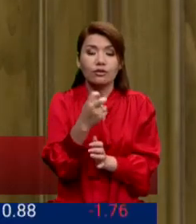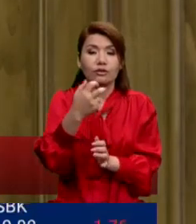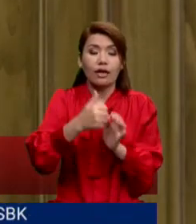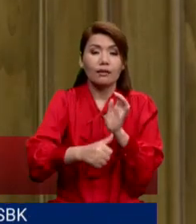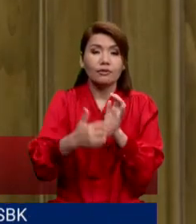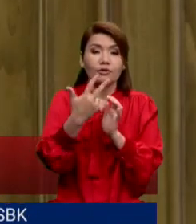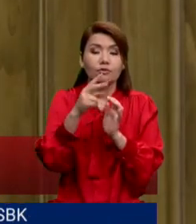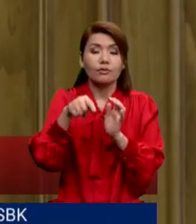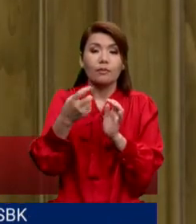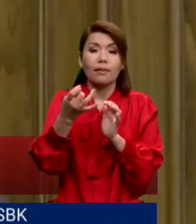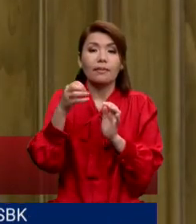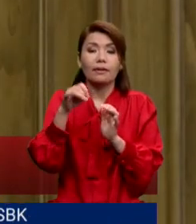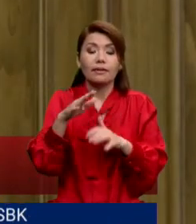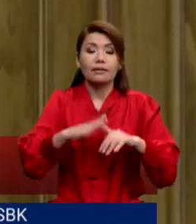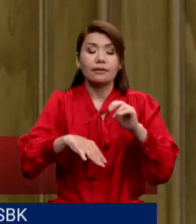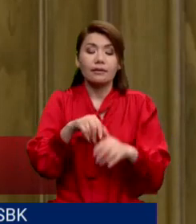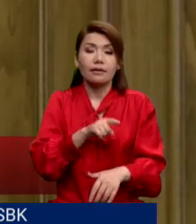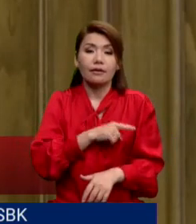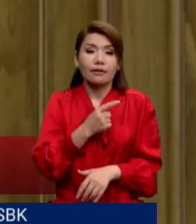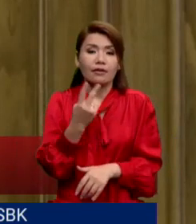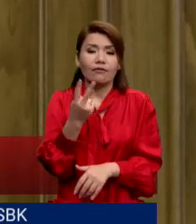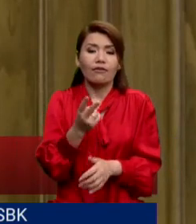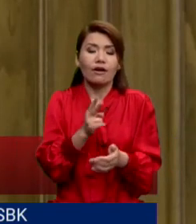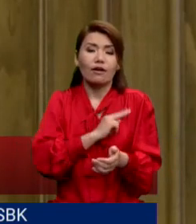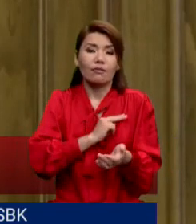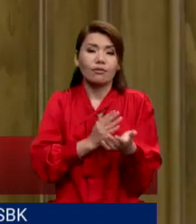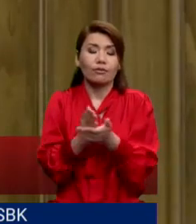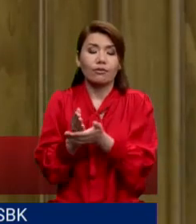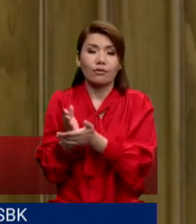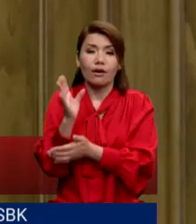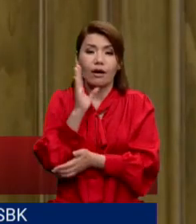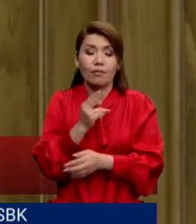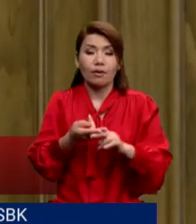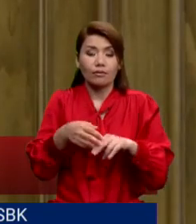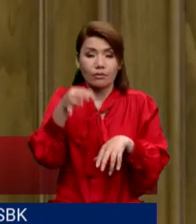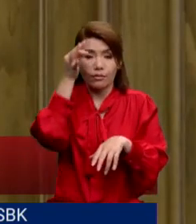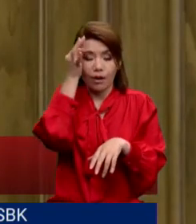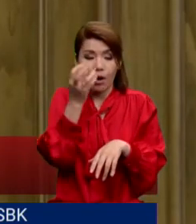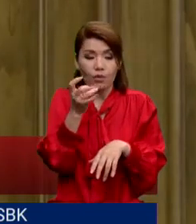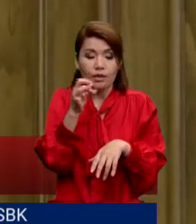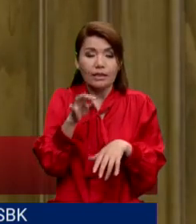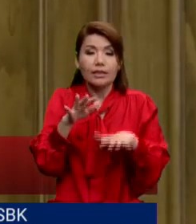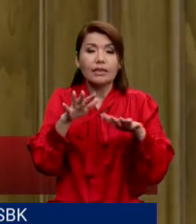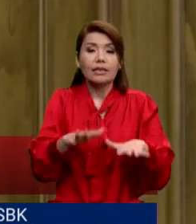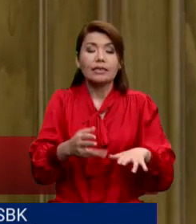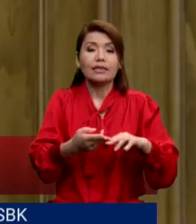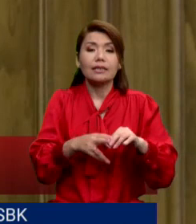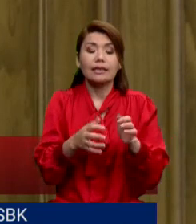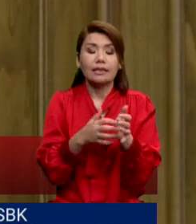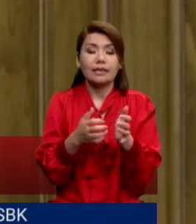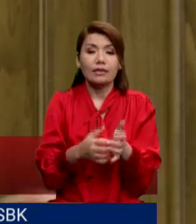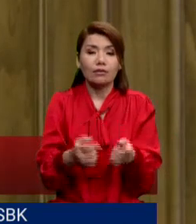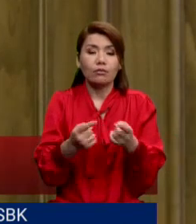маман қызмет етеді. Яғни көбі екі жұмысты қатар атқарады деген сөз. Осыны ескере отырып, аудиторлар дәрігерлік кадрдың нақты